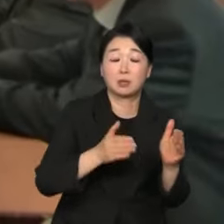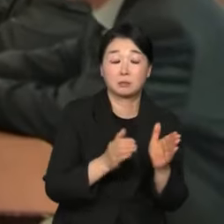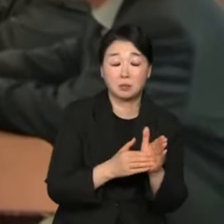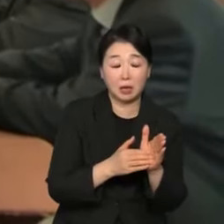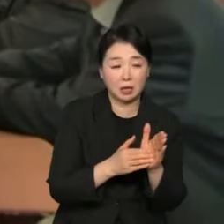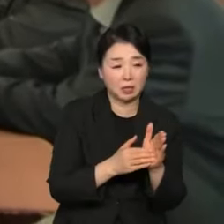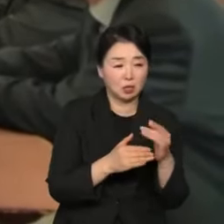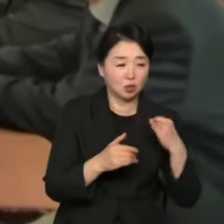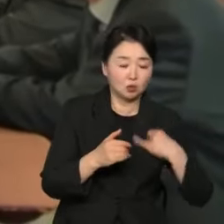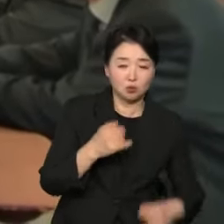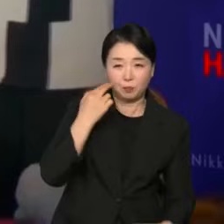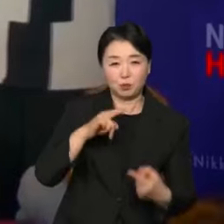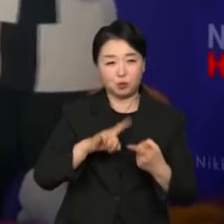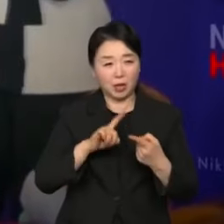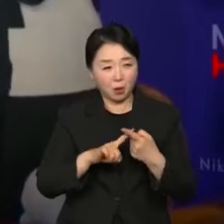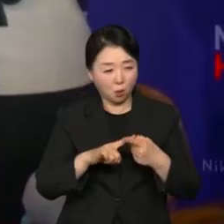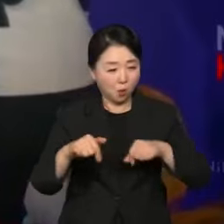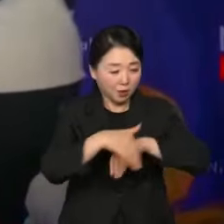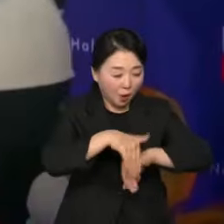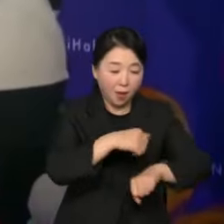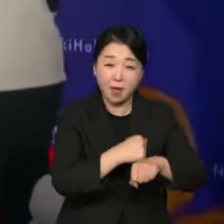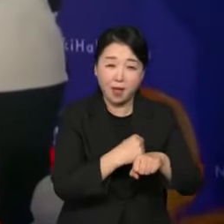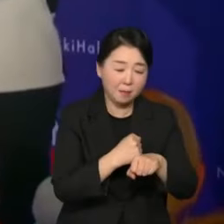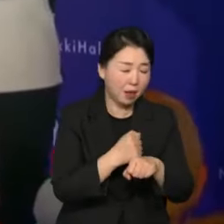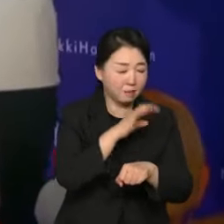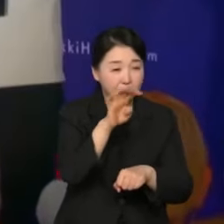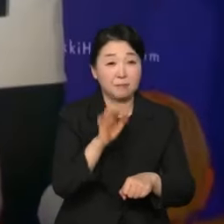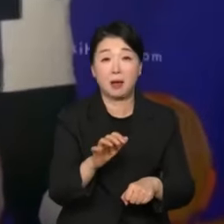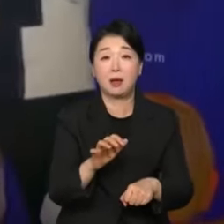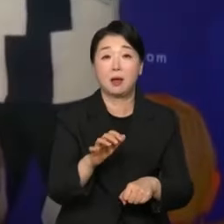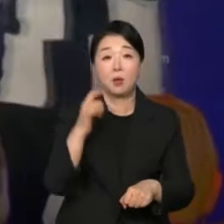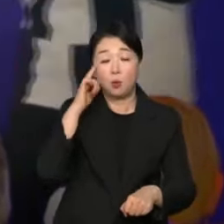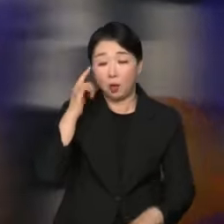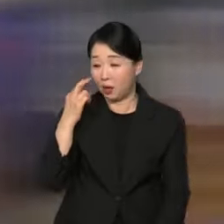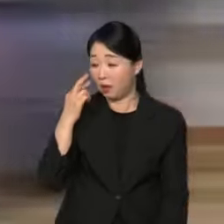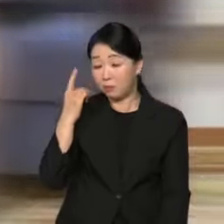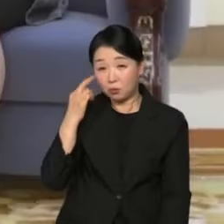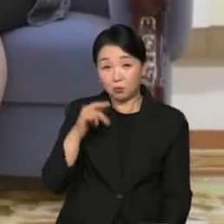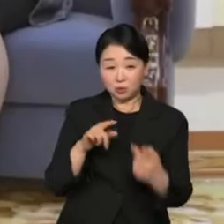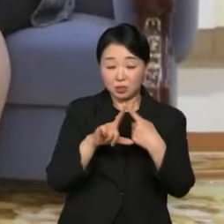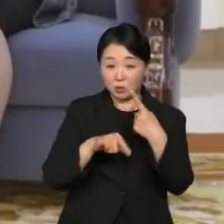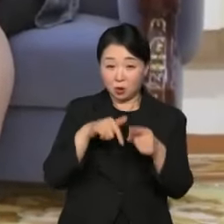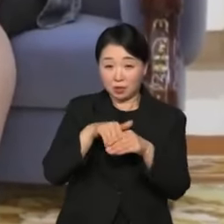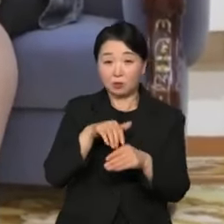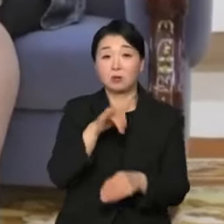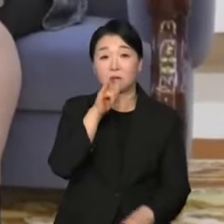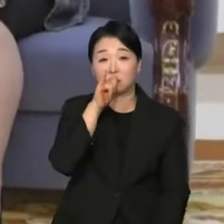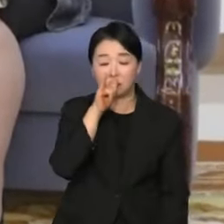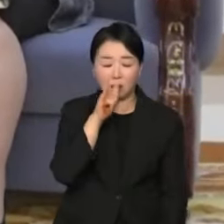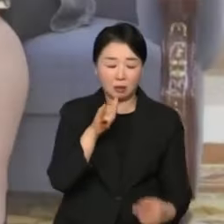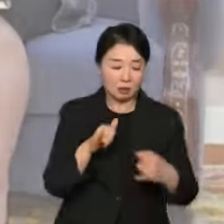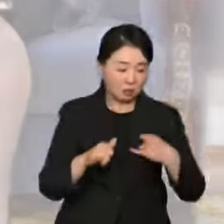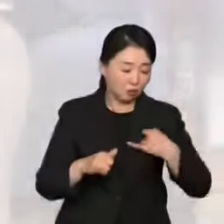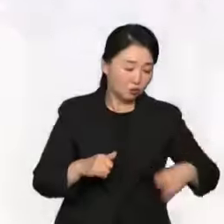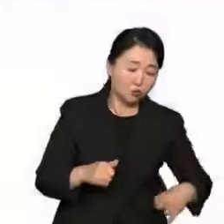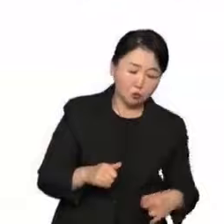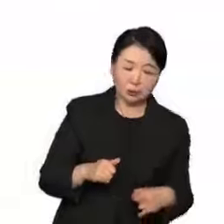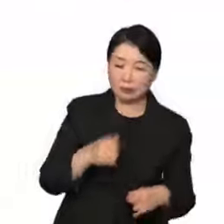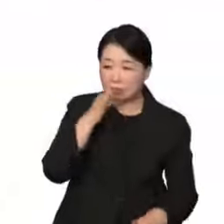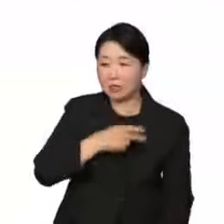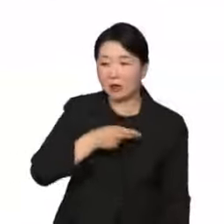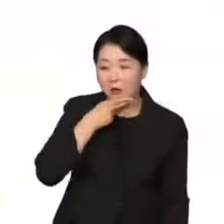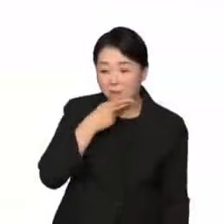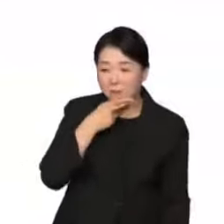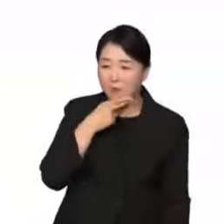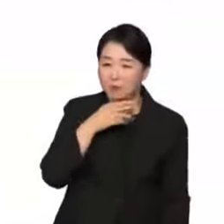의도대로 움직일지는 미지수입니다. 11월 미국 대선을 앞둔 상황에서 중국이 실익이 없는 대북 역할론을 수행할